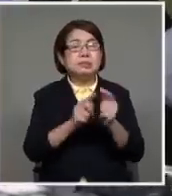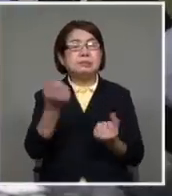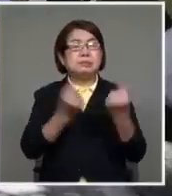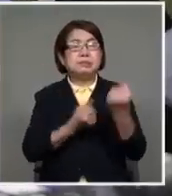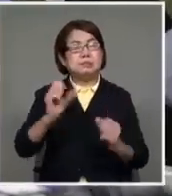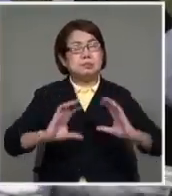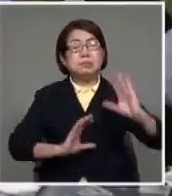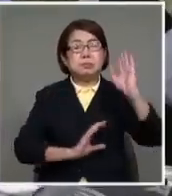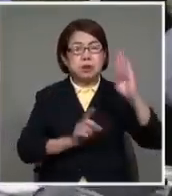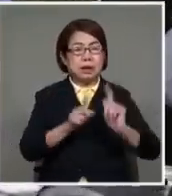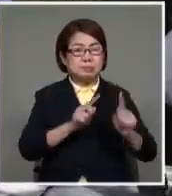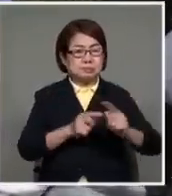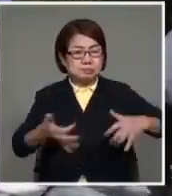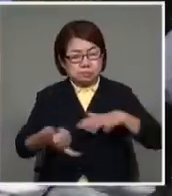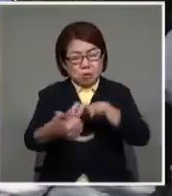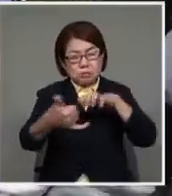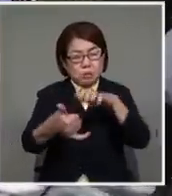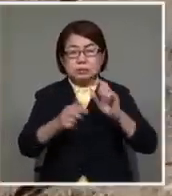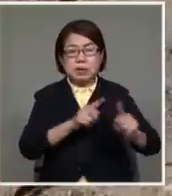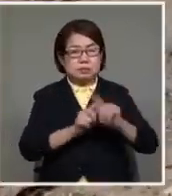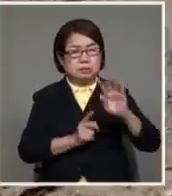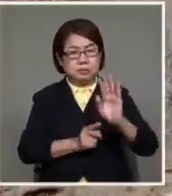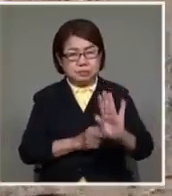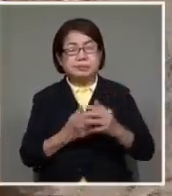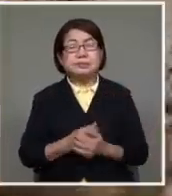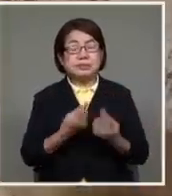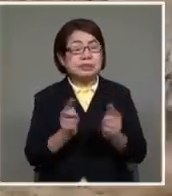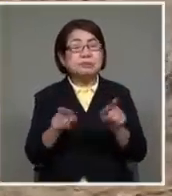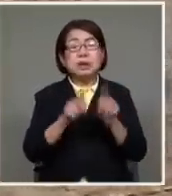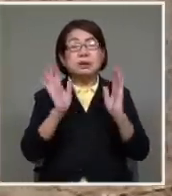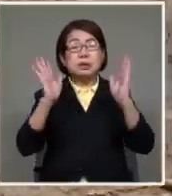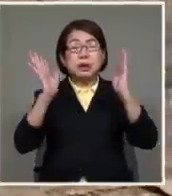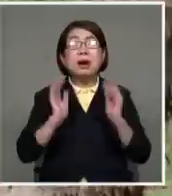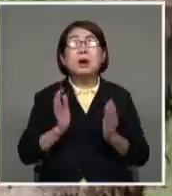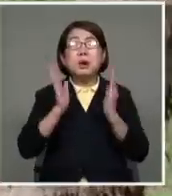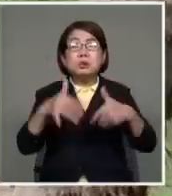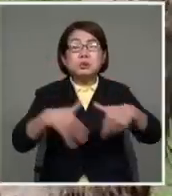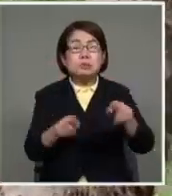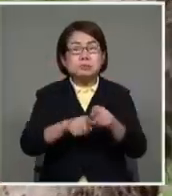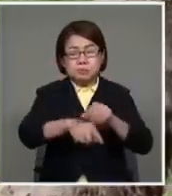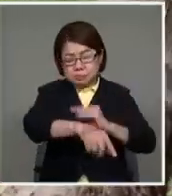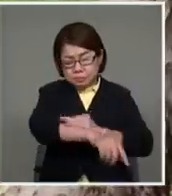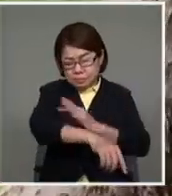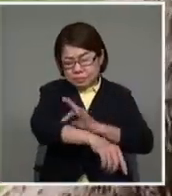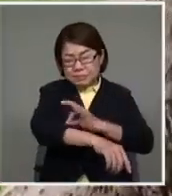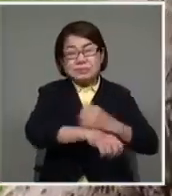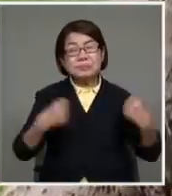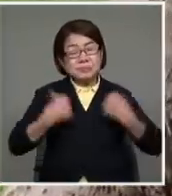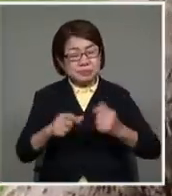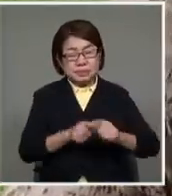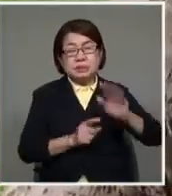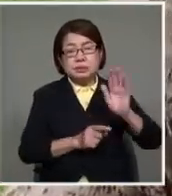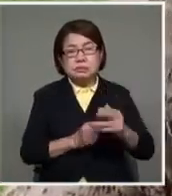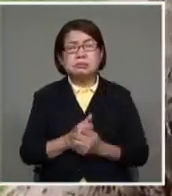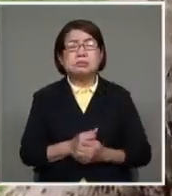นหุ่นจำลองการชนรวมถึงการรณรงค์ให้ผู้คนเนี่ยเลิกใช้แฟชั่นที่ผลิตจากขนสัตว์นะครับพีต้ามักตกเป็นข่